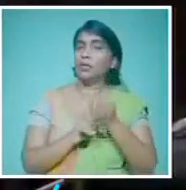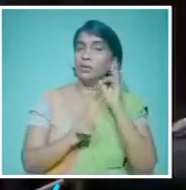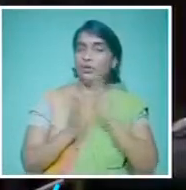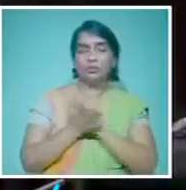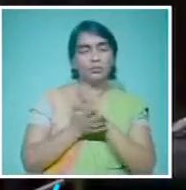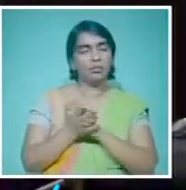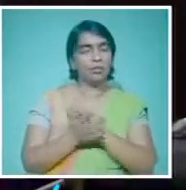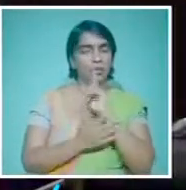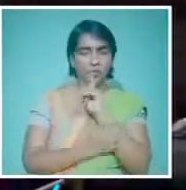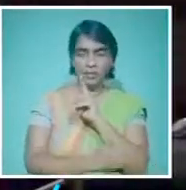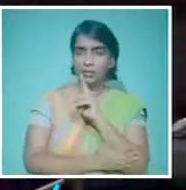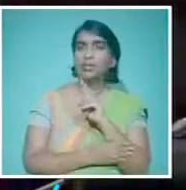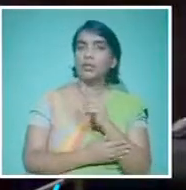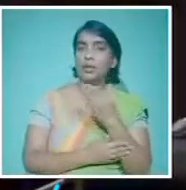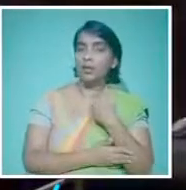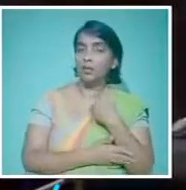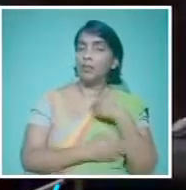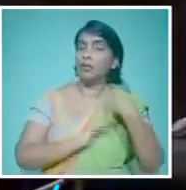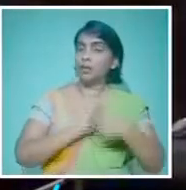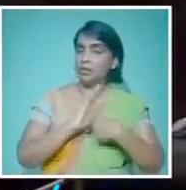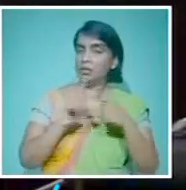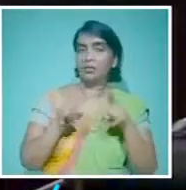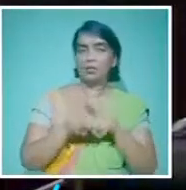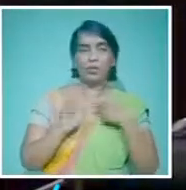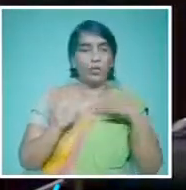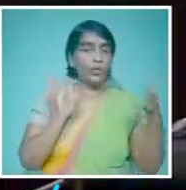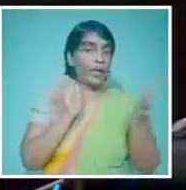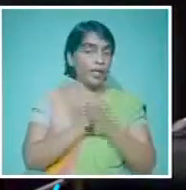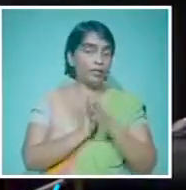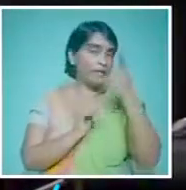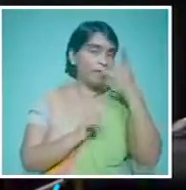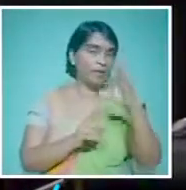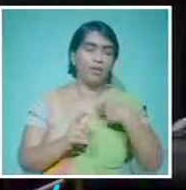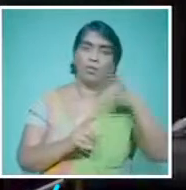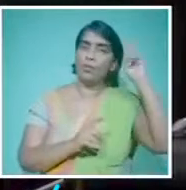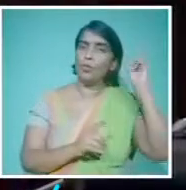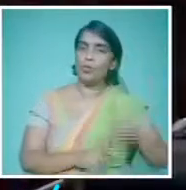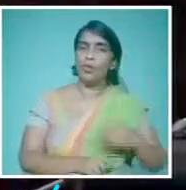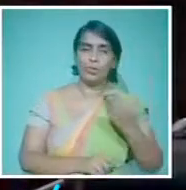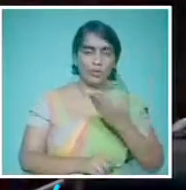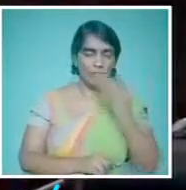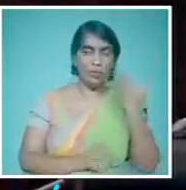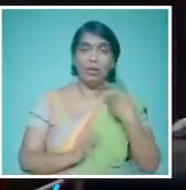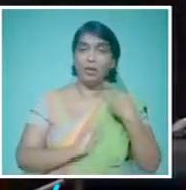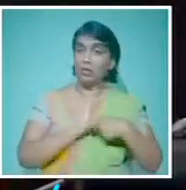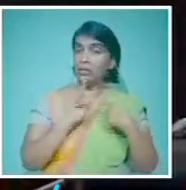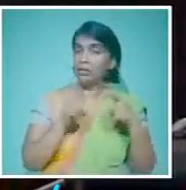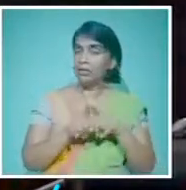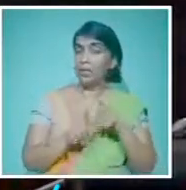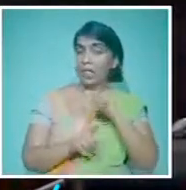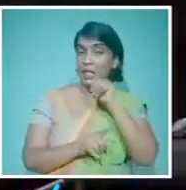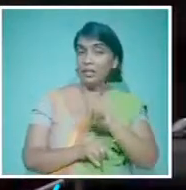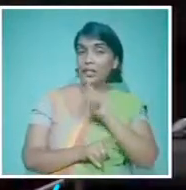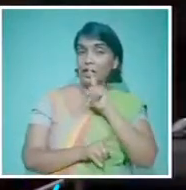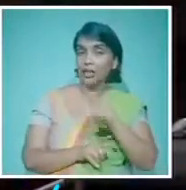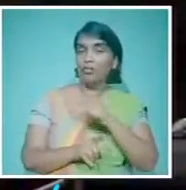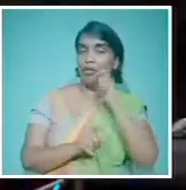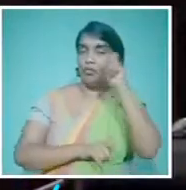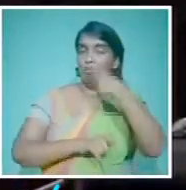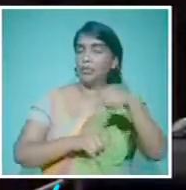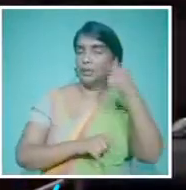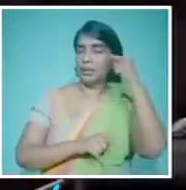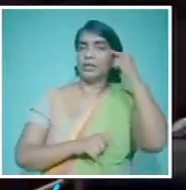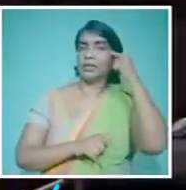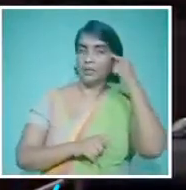පැහැදිලිව කියනවා අපි රටක් හැටියට එකට එකතු වුණොත් විතරයි මේ රට ජය ගන්න පුළුවන් Api rata kiri ada atta kiri waktu itu mereka minus sunda dana